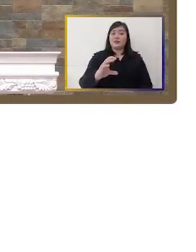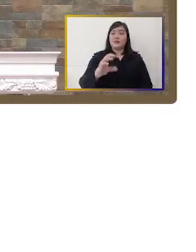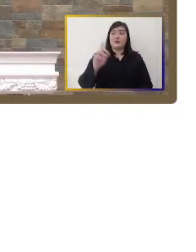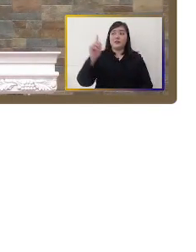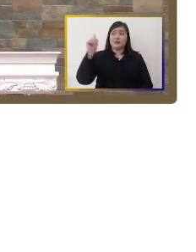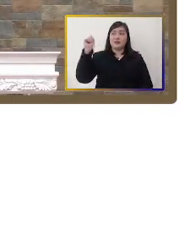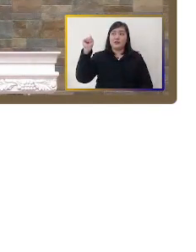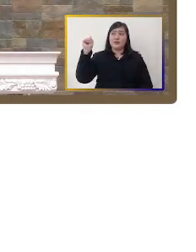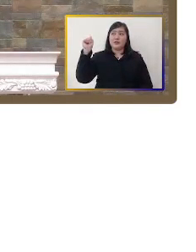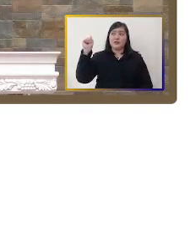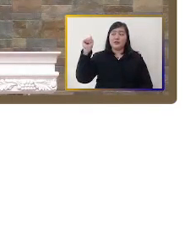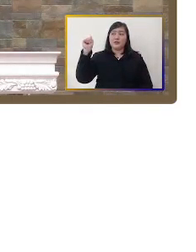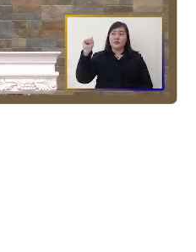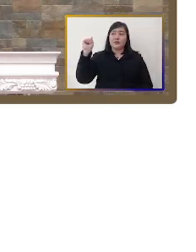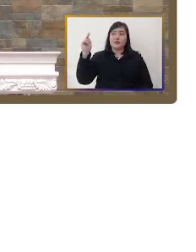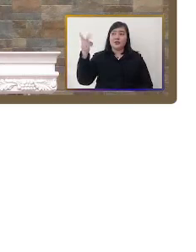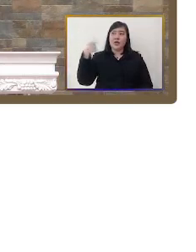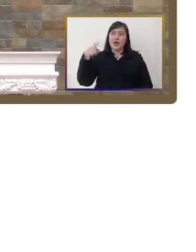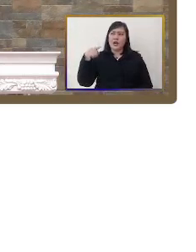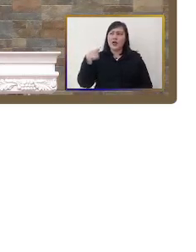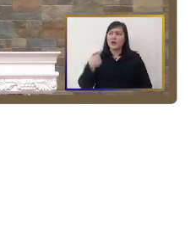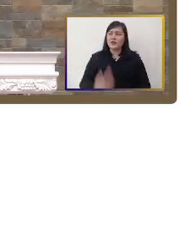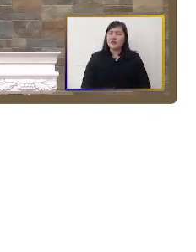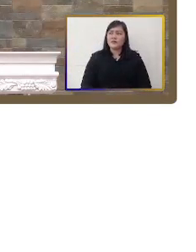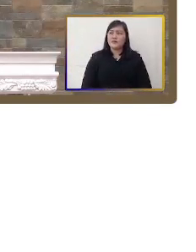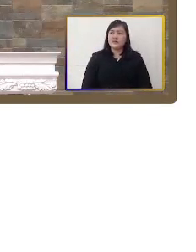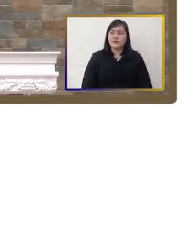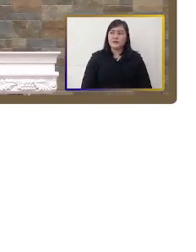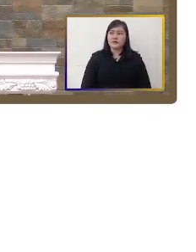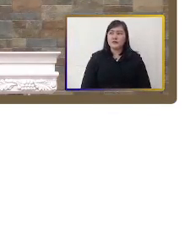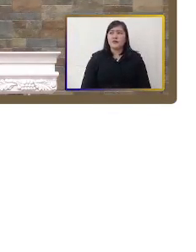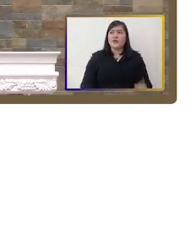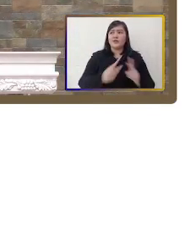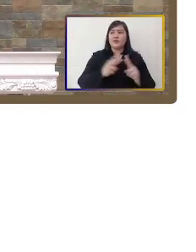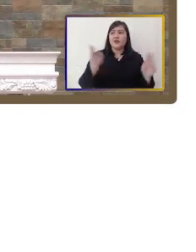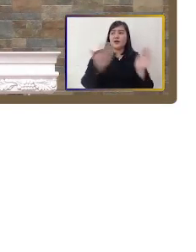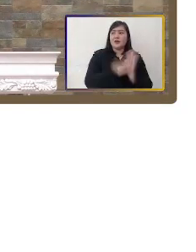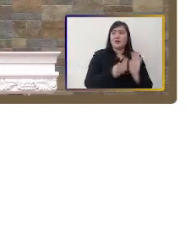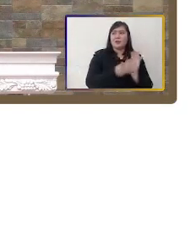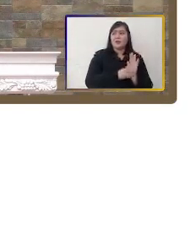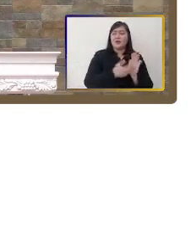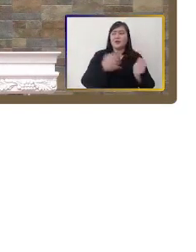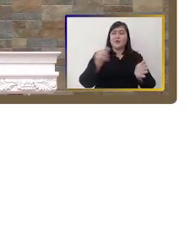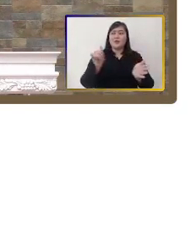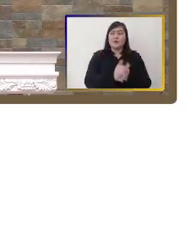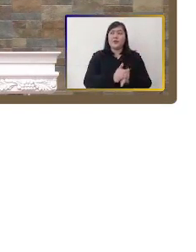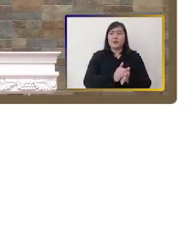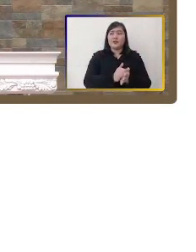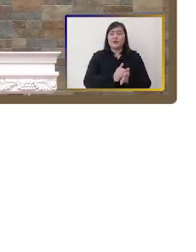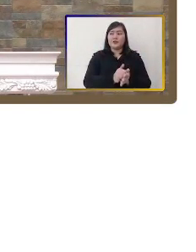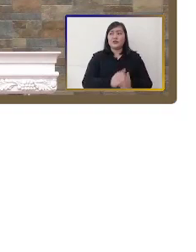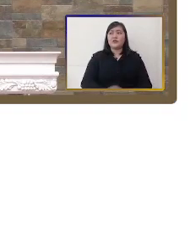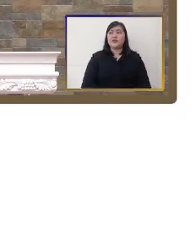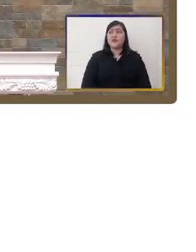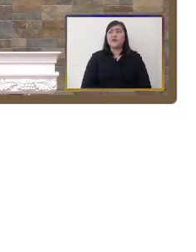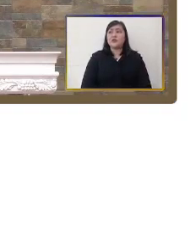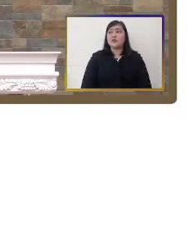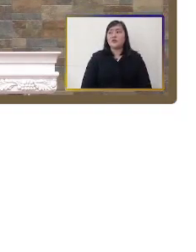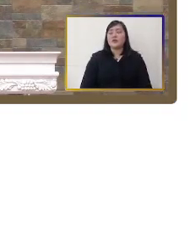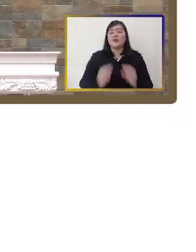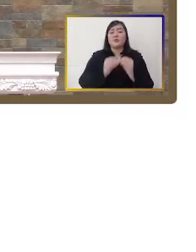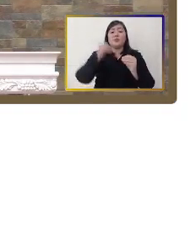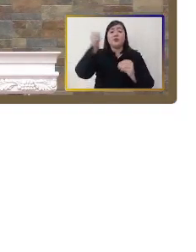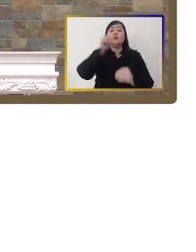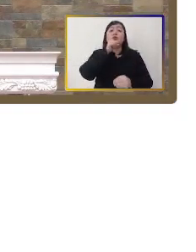Protestantism hanggang sa 20th century. Very evident, mga kapatid, na sa on this outline of church history, by the way, mga